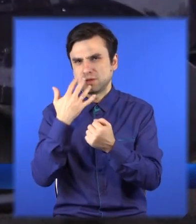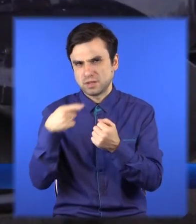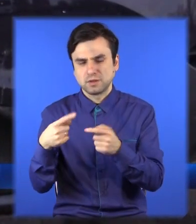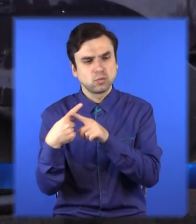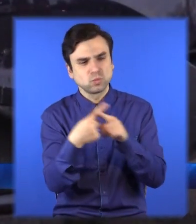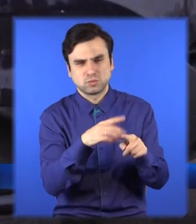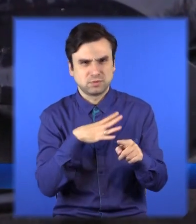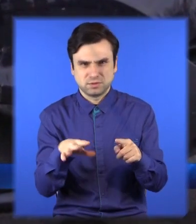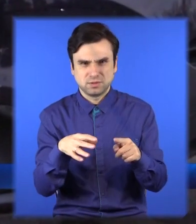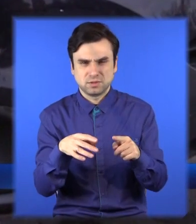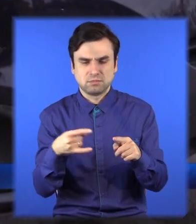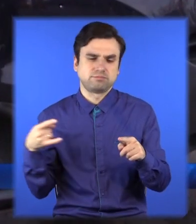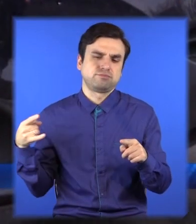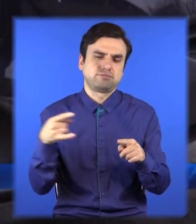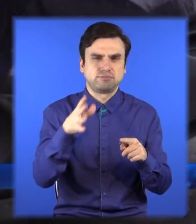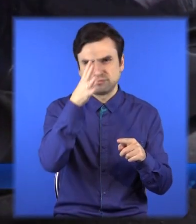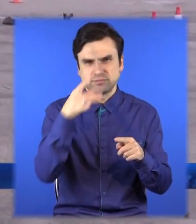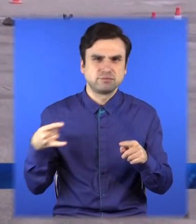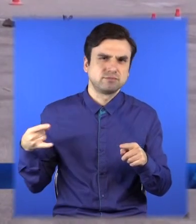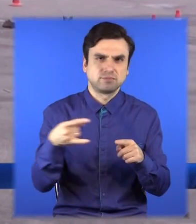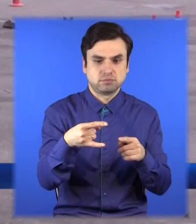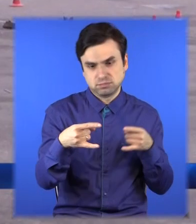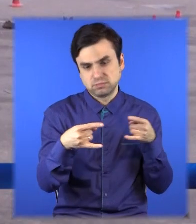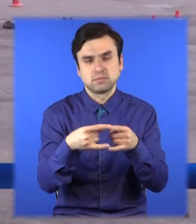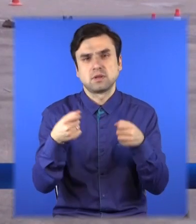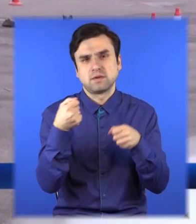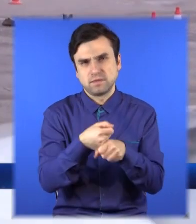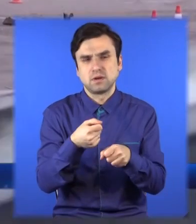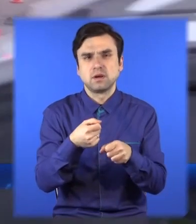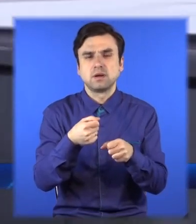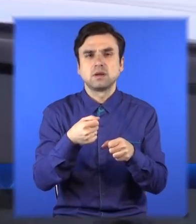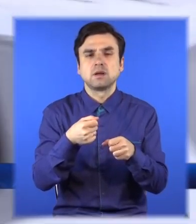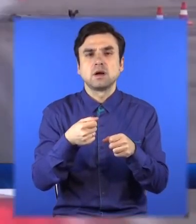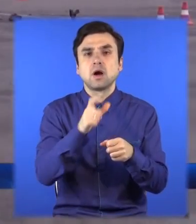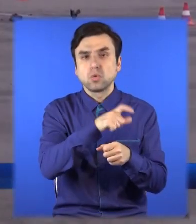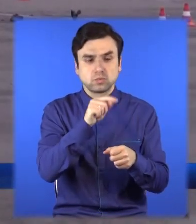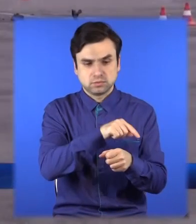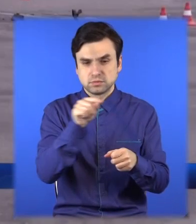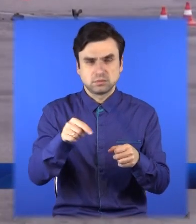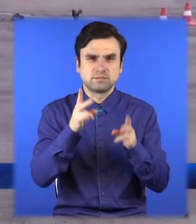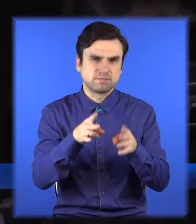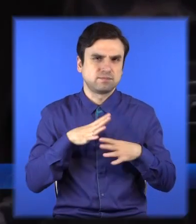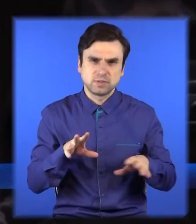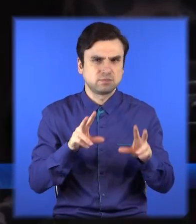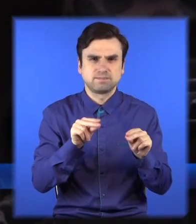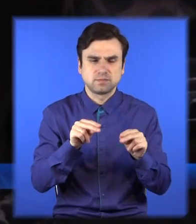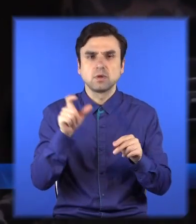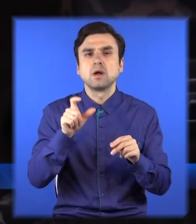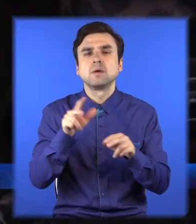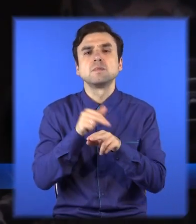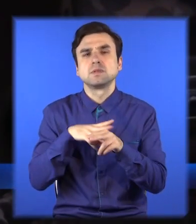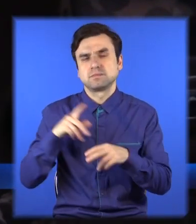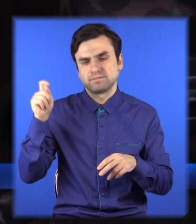удару легковик виїхав на тротуар. В результаті дорожньо-транспортної пригоди ніхто не постраждав. На місці події працював екіпаж